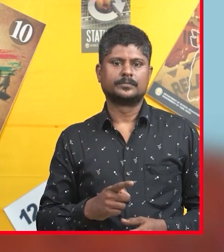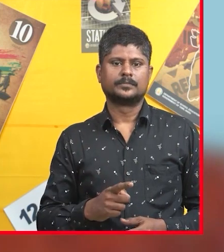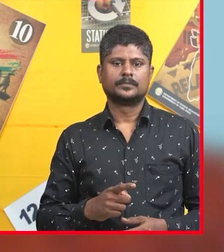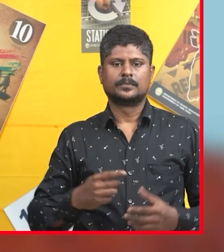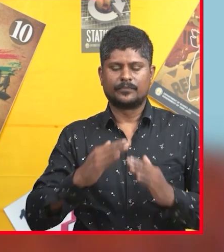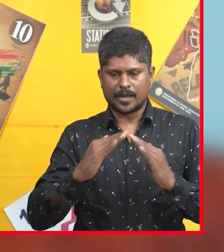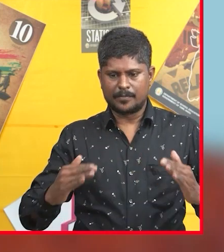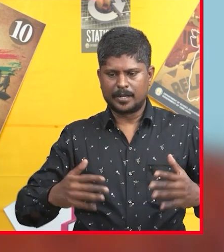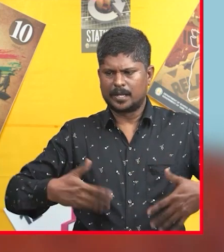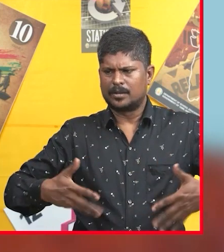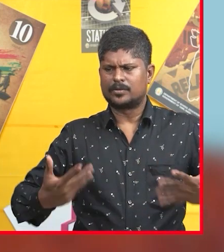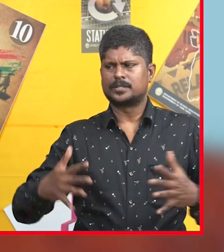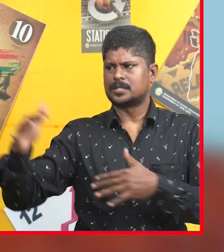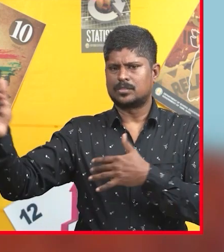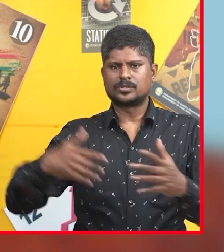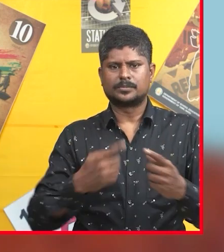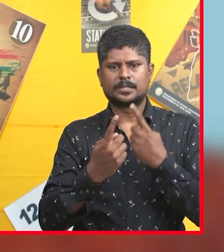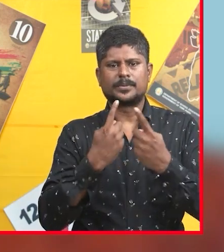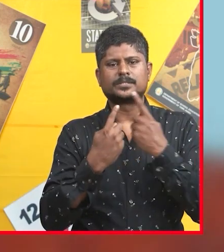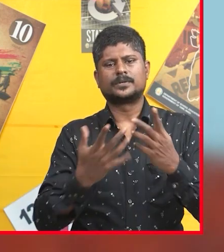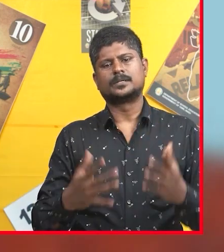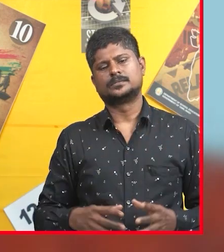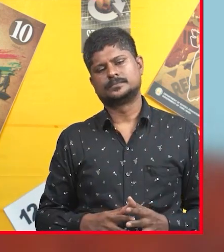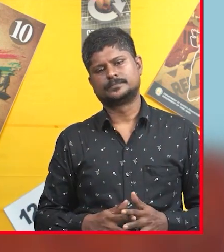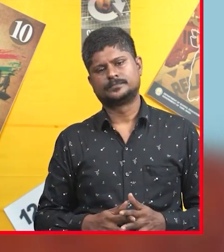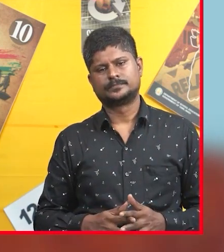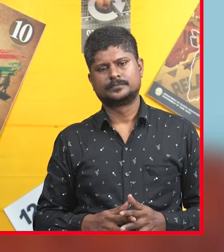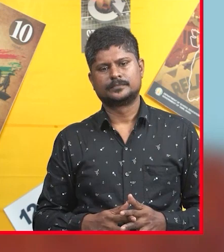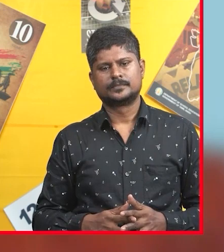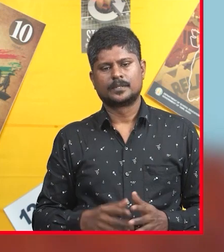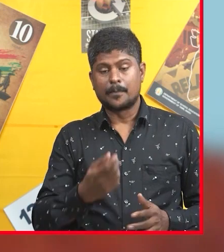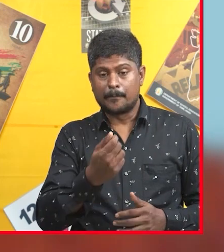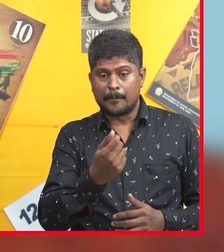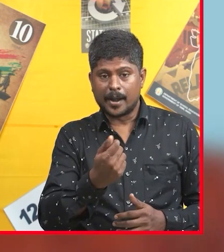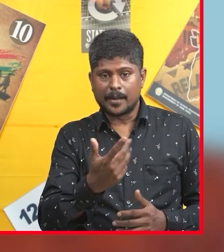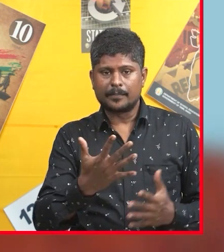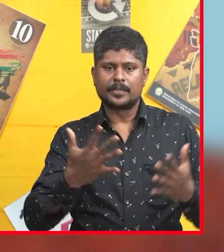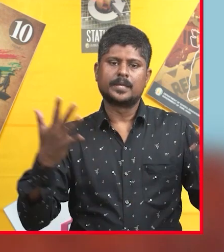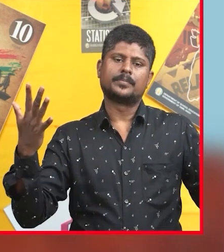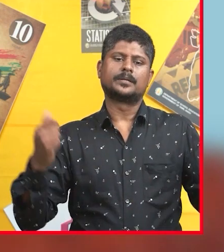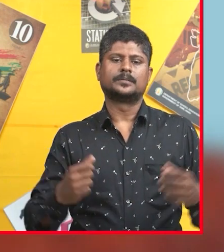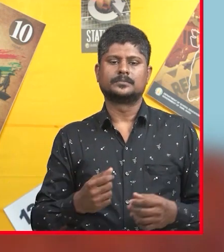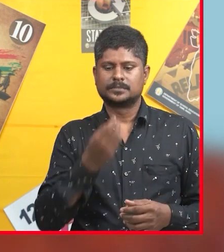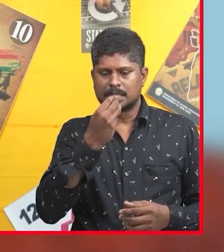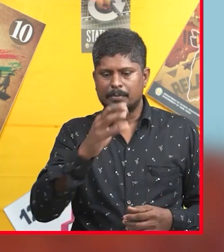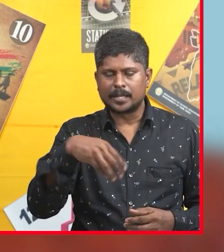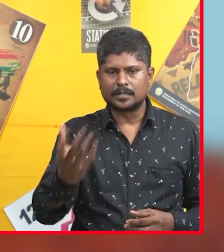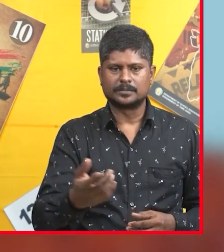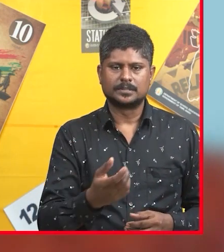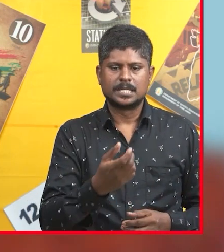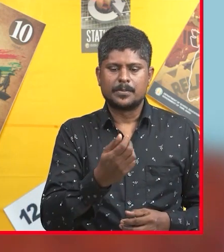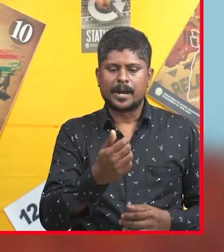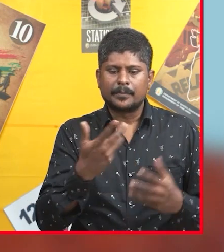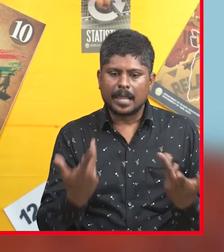மகிழ்ச்சி அடைவாங்களாம், நம்ம வீட்டுல விருந்தினர்கள் வந்துட்டாங்க அப்படின்னு. சரிங்களா, செல்வங்கள் இருக்கு விருந்தோம்பல் செய்யறாங்க, செல்வங்கள்